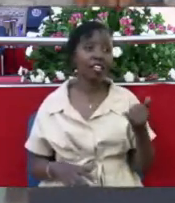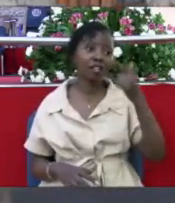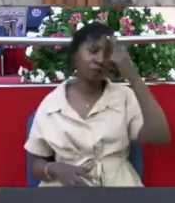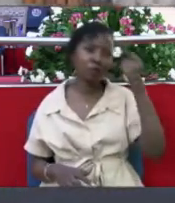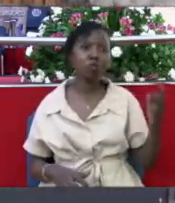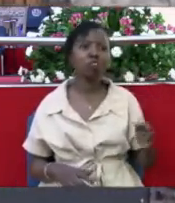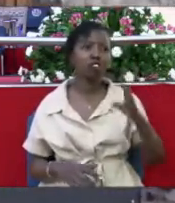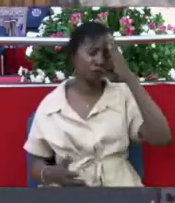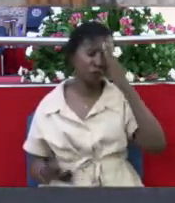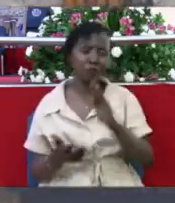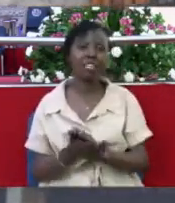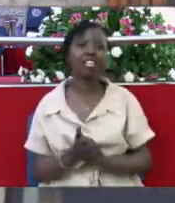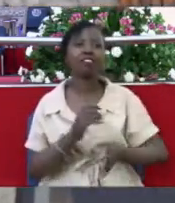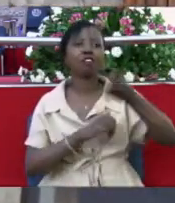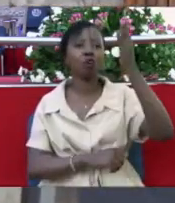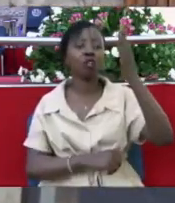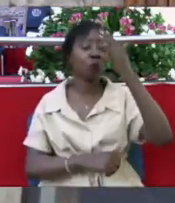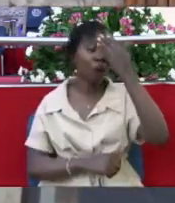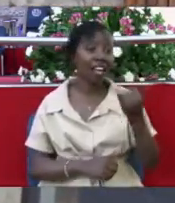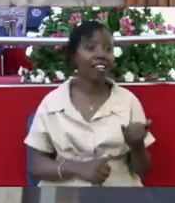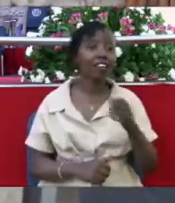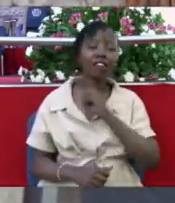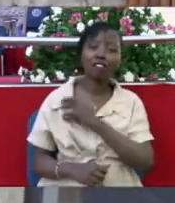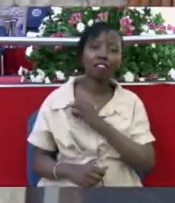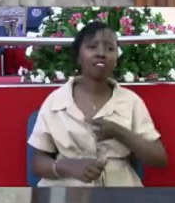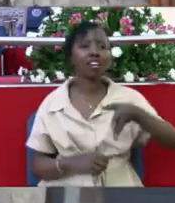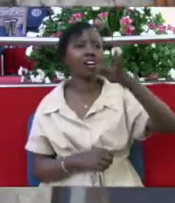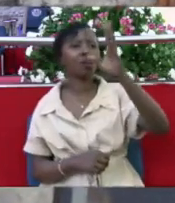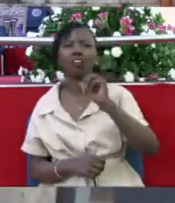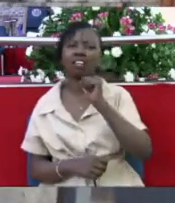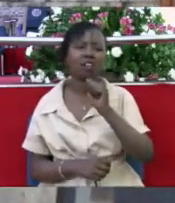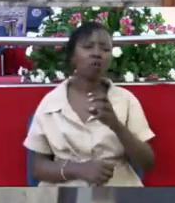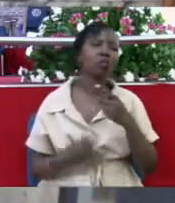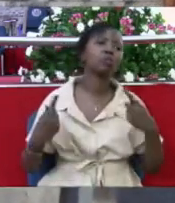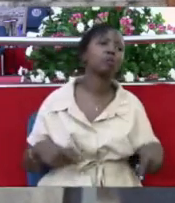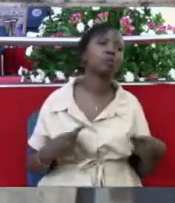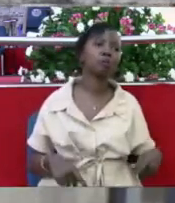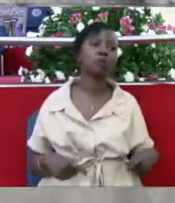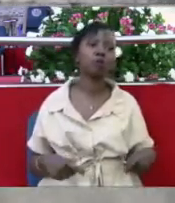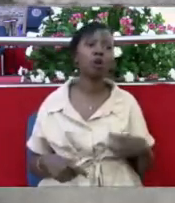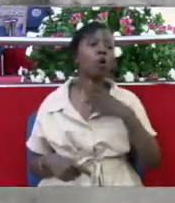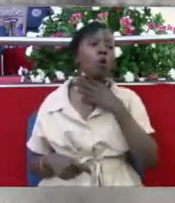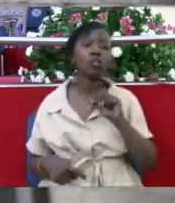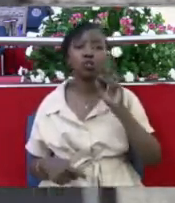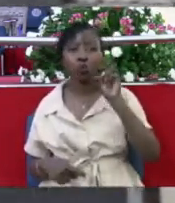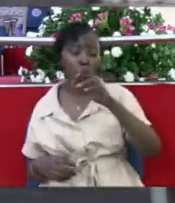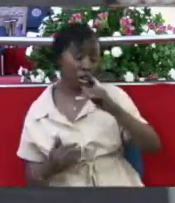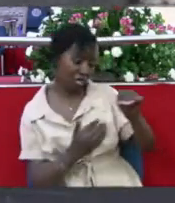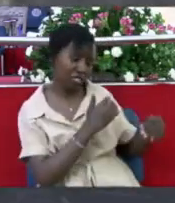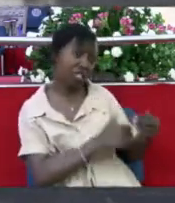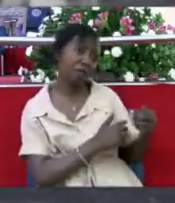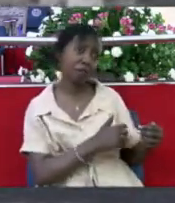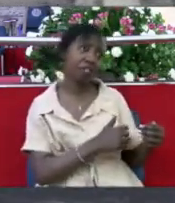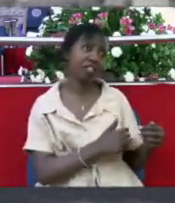ya imani yao. Because they feared God. Walimuogopa Mungu. And not people. Na si watu. I want you to look at your neighbor. Kimwangalia jirani